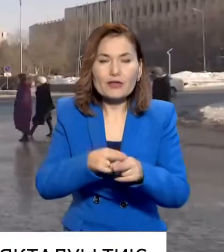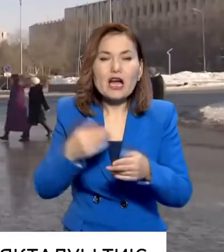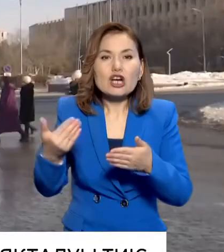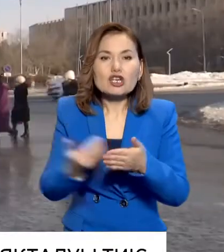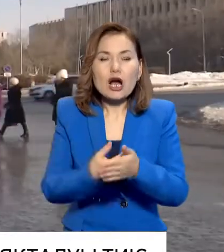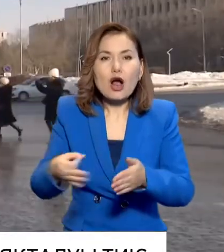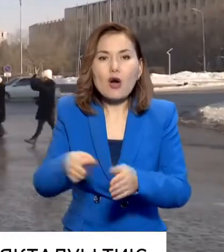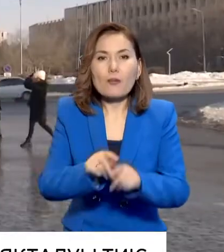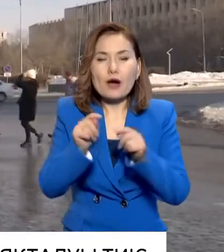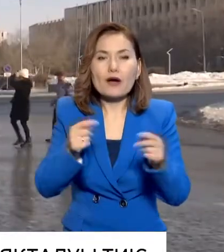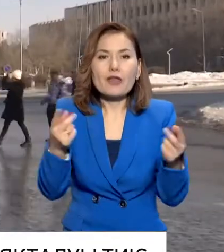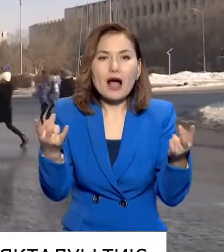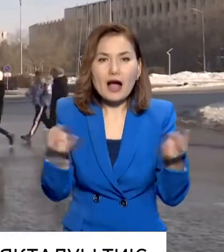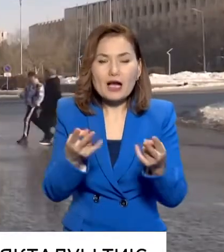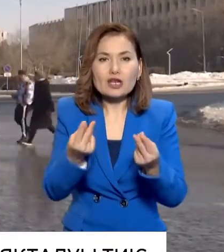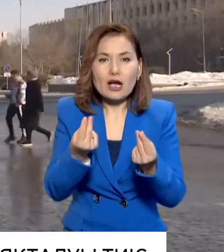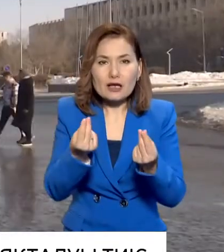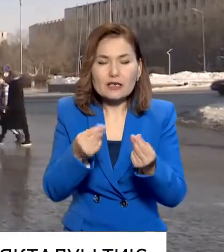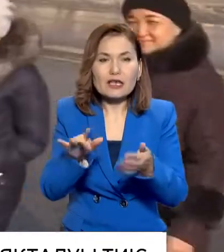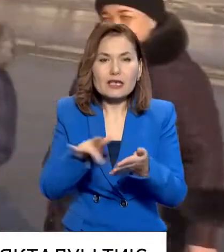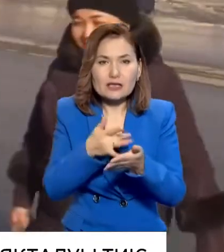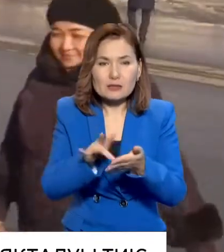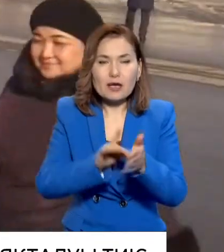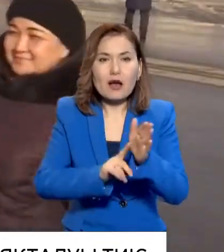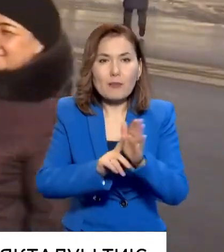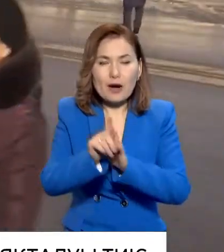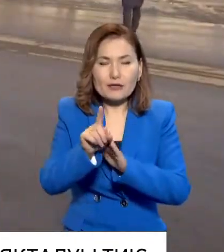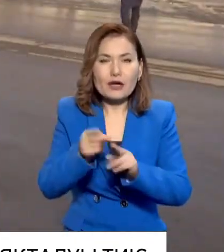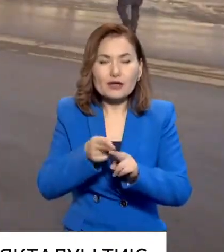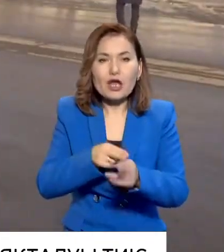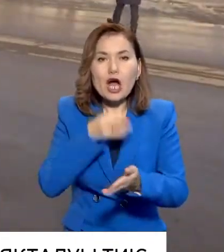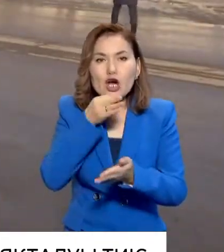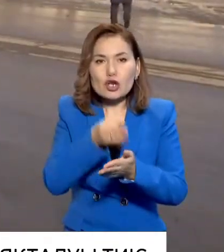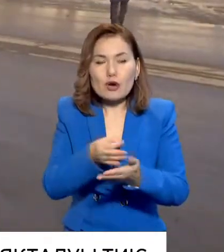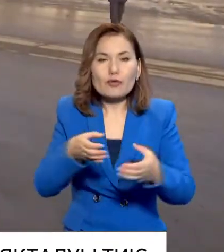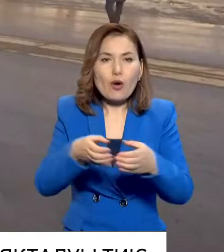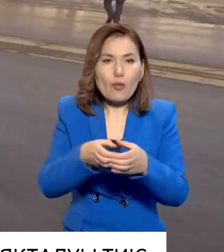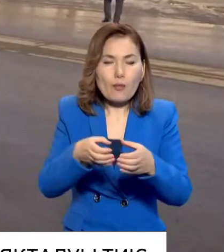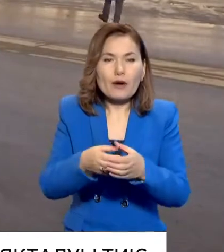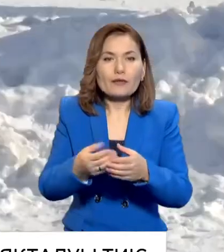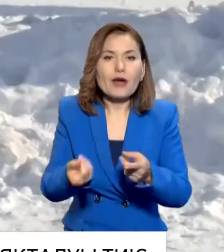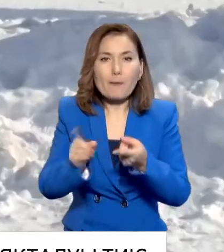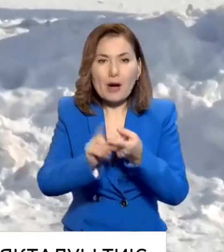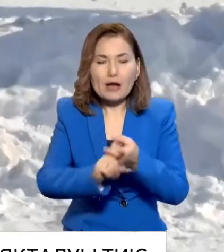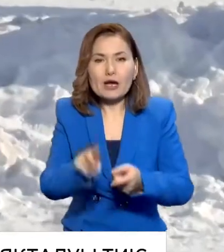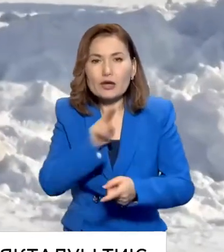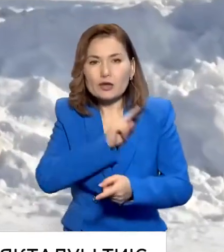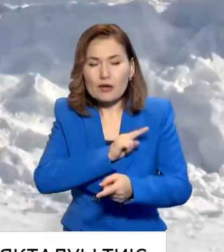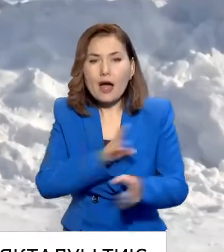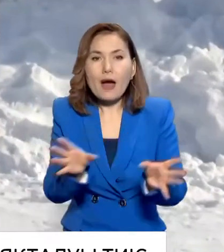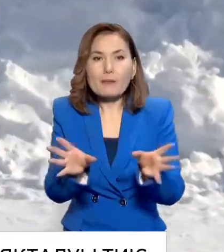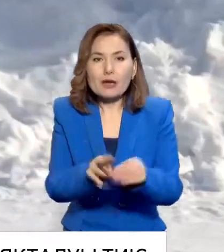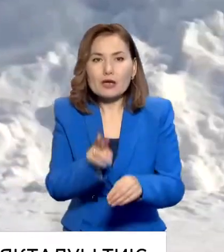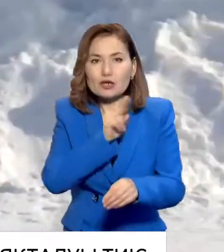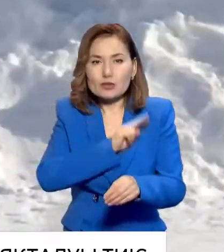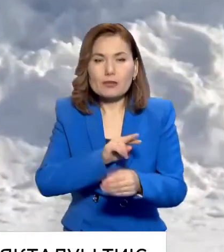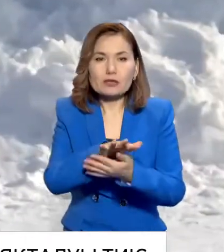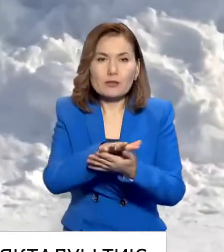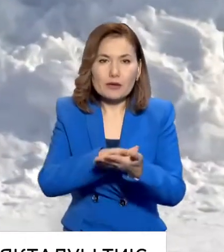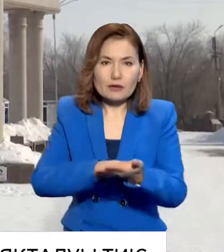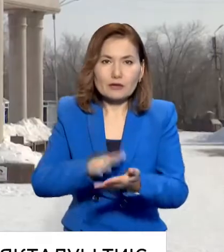облыстарды құруға қажет қаражат есептеліп жатыр. Аймақ өкілдері жауапты ведомствомен байланыс орнатып, бірлесе жұмыс